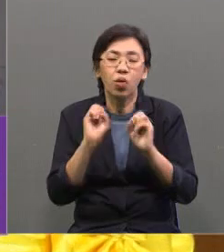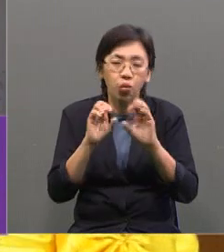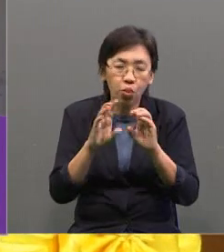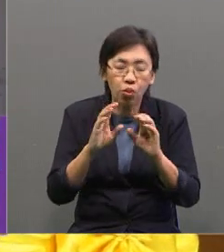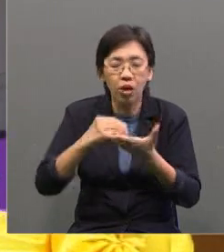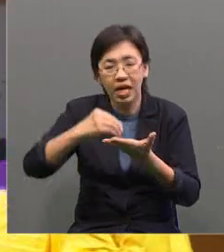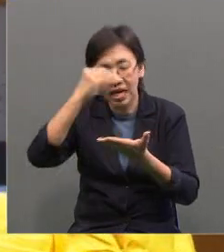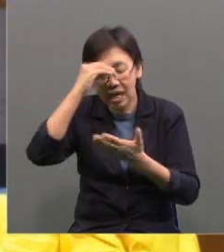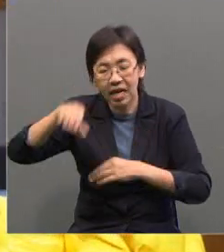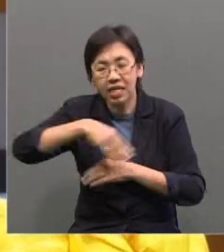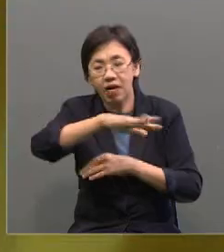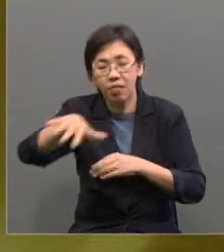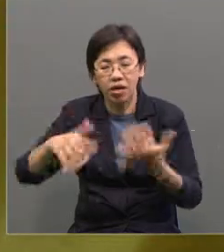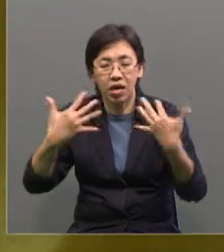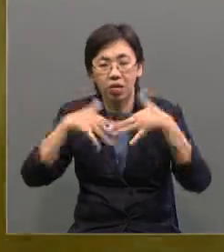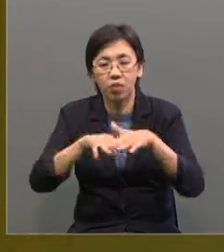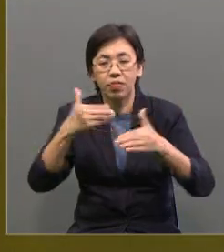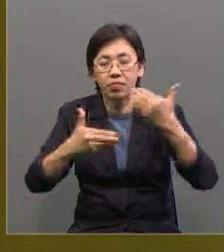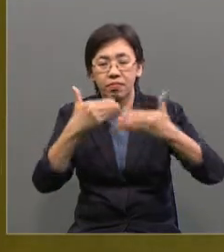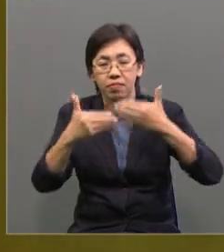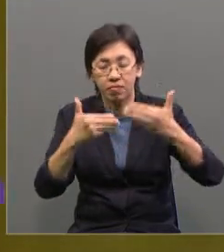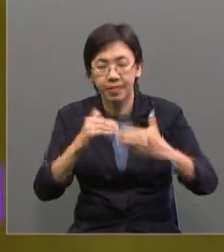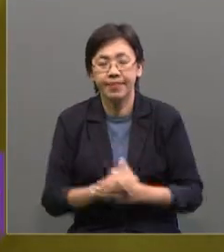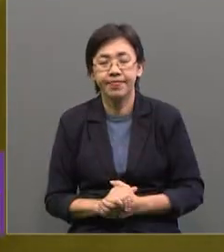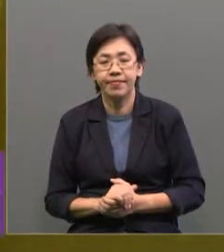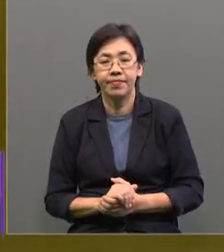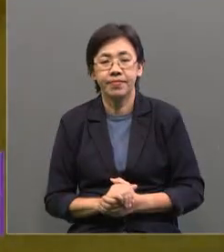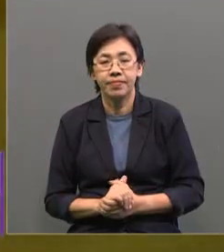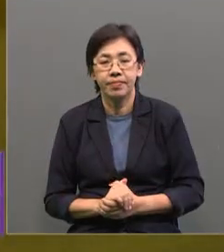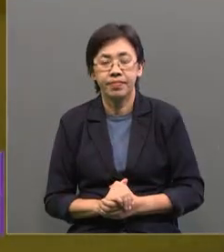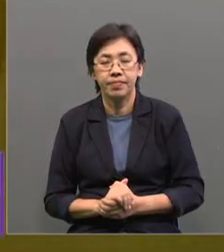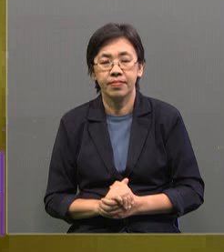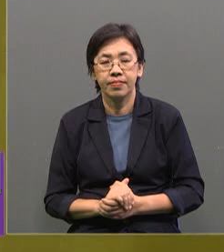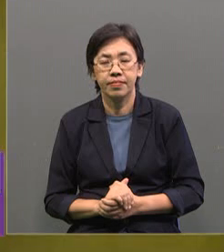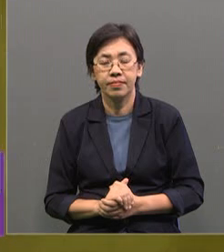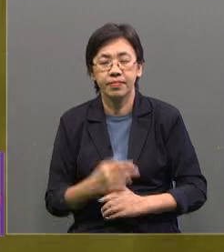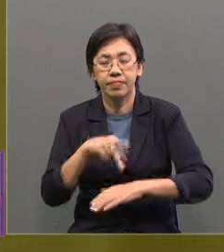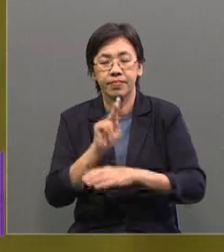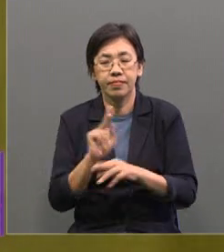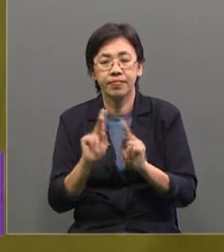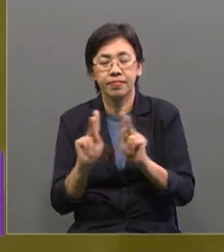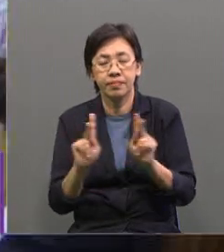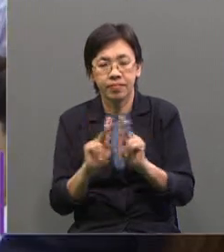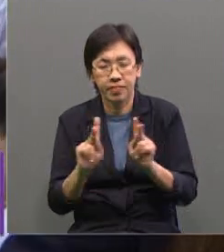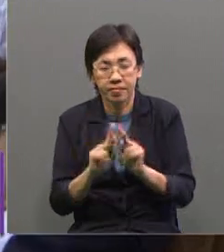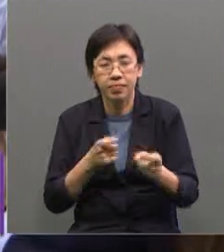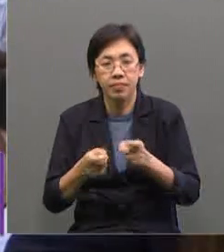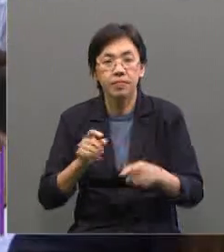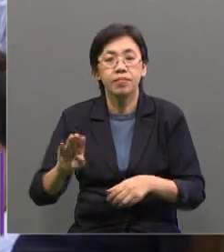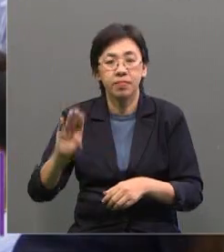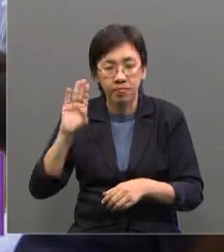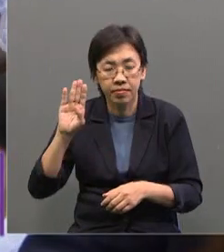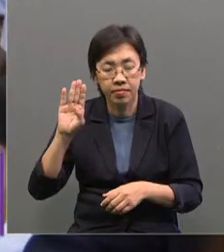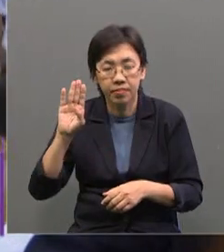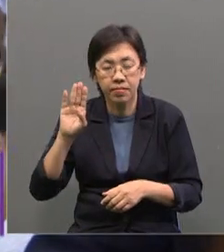และนักเรียนมาร่วมกิจกรรมทางคุณกฤตภักดิ์สุธนวรกุลประธานกรรมการผู้จัดการบริษัทถุงส